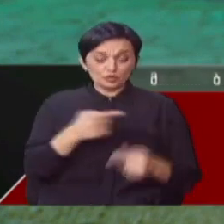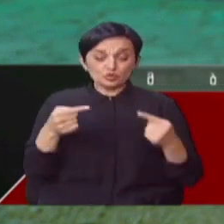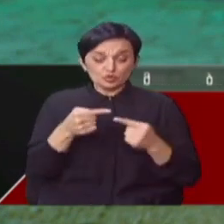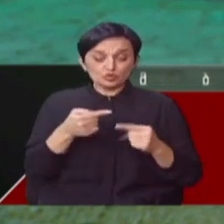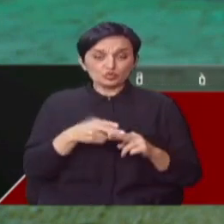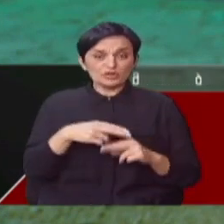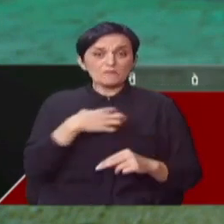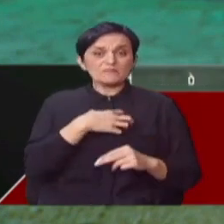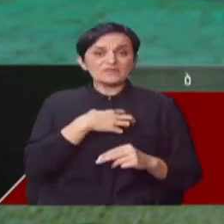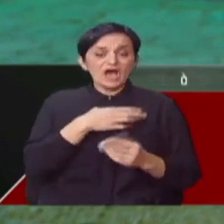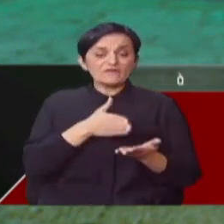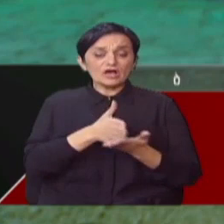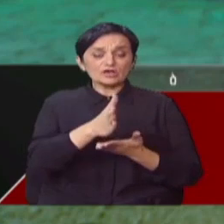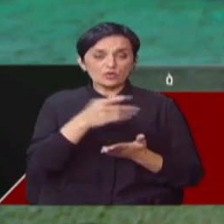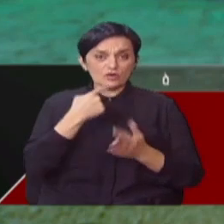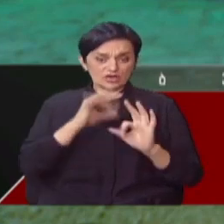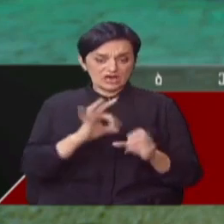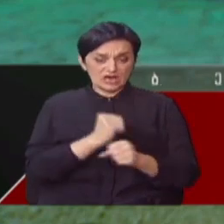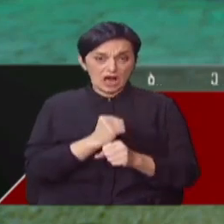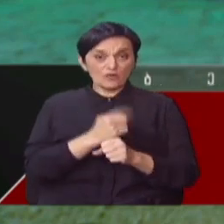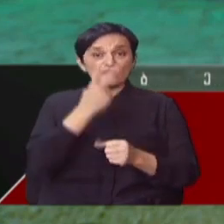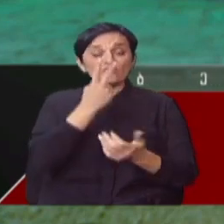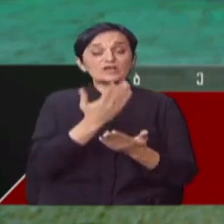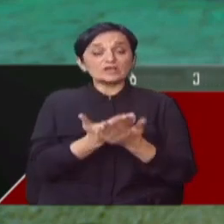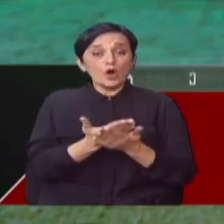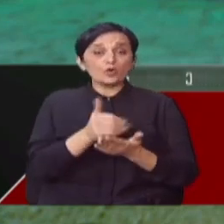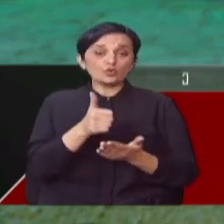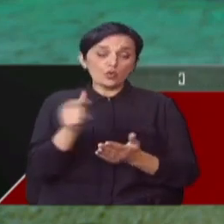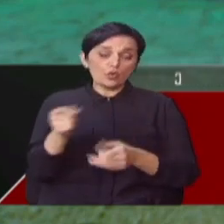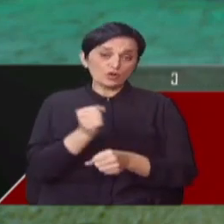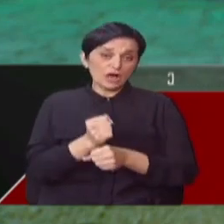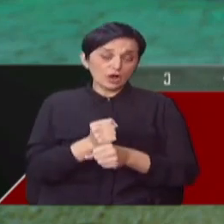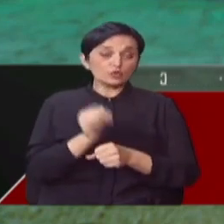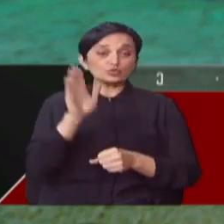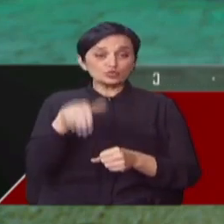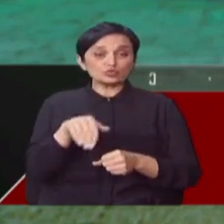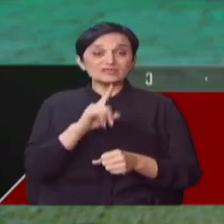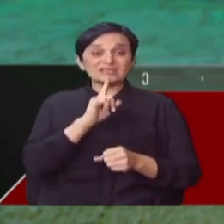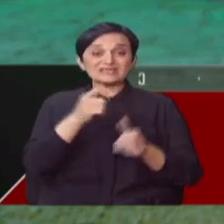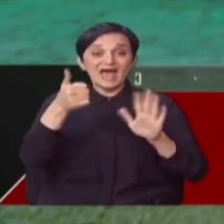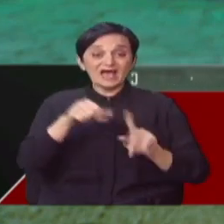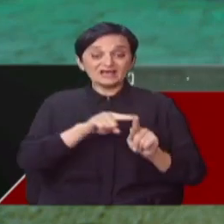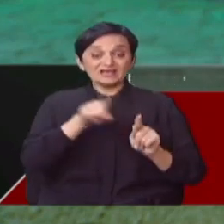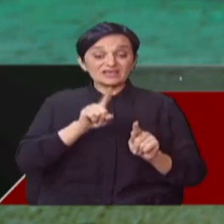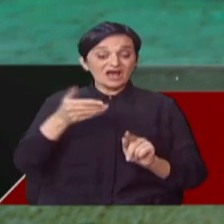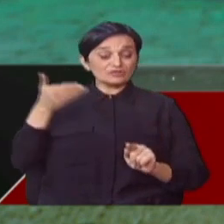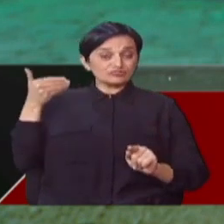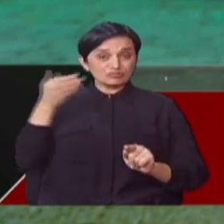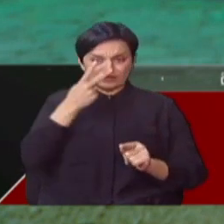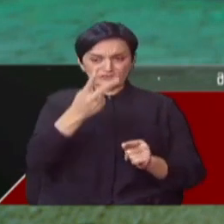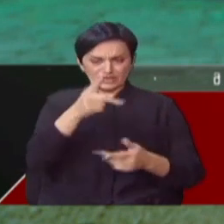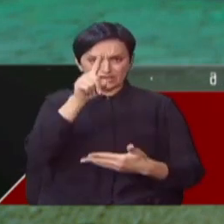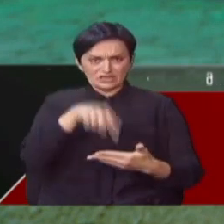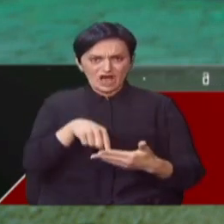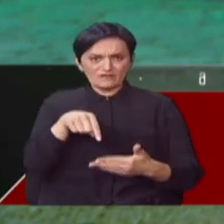ამაზე გვაქვს მთავარი ორიენტირი გააკეთებული. ნახოთ ისინი ამას როგორ გააკეთებენ, თუმცა ის წელწადნახევარი, რაც ნახეთ, ყველა დავრწმუნდით, რომ